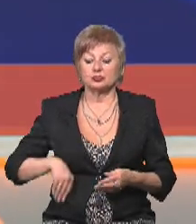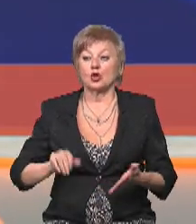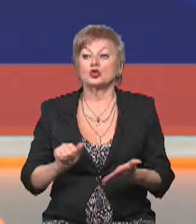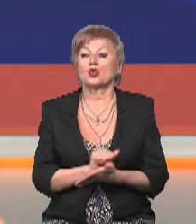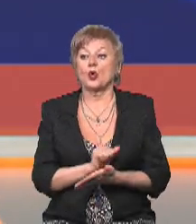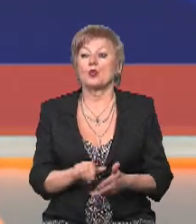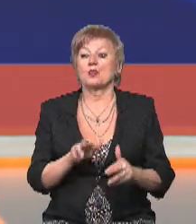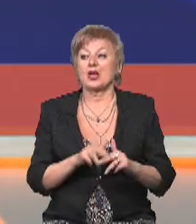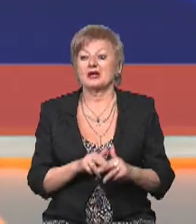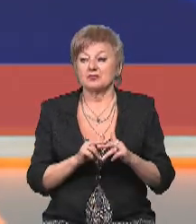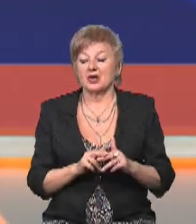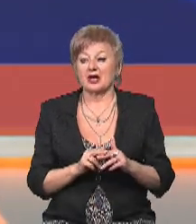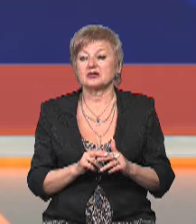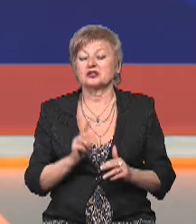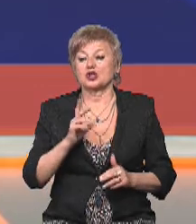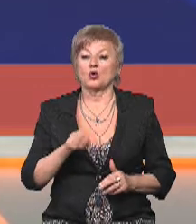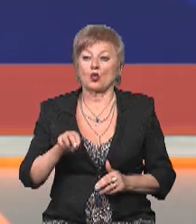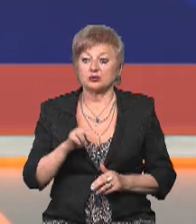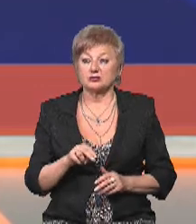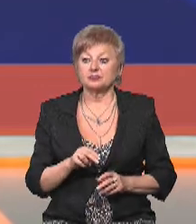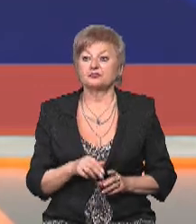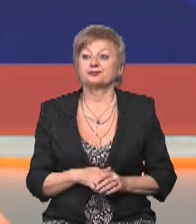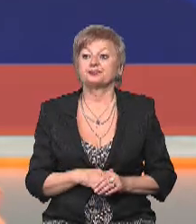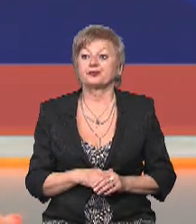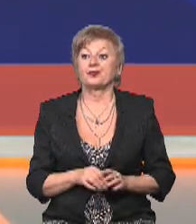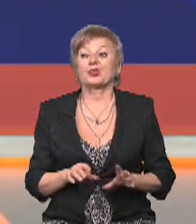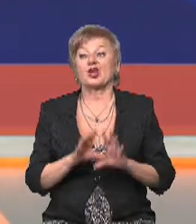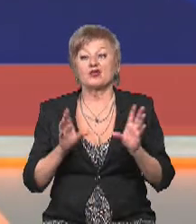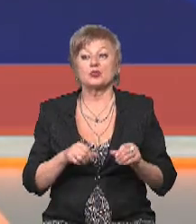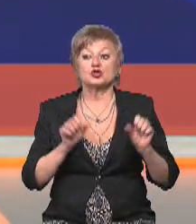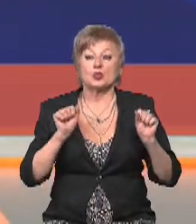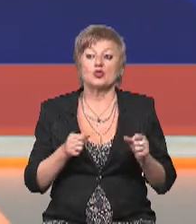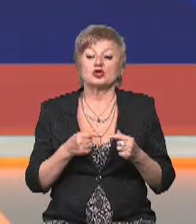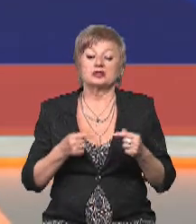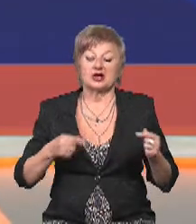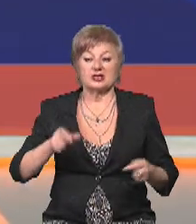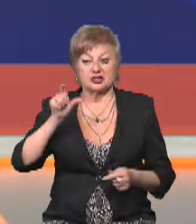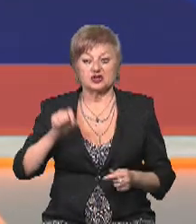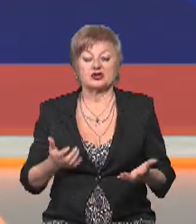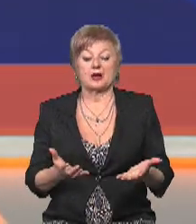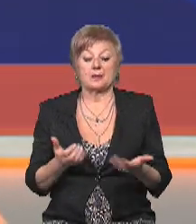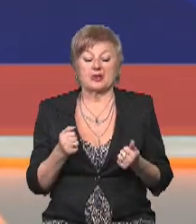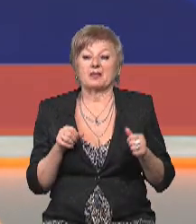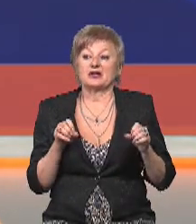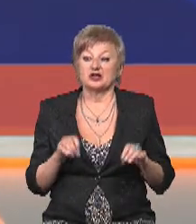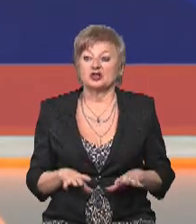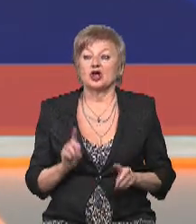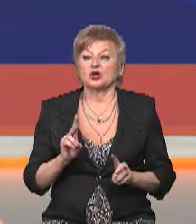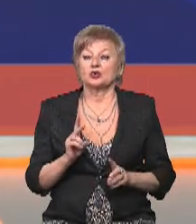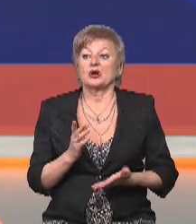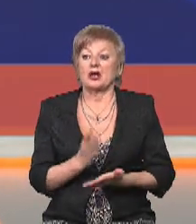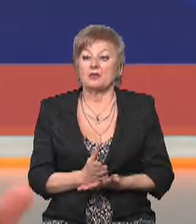документи, паспорт та ідентифікаційний код. В принципі, може будь-яка особа приймати участь, яка